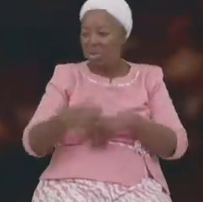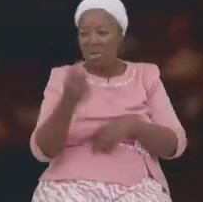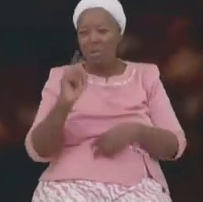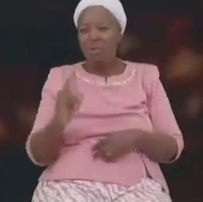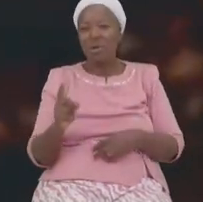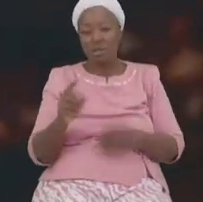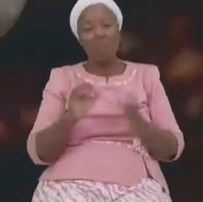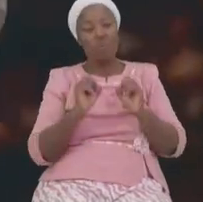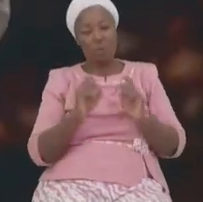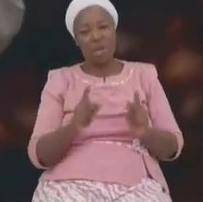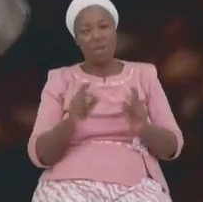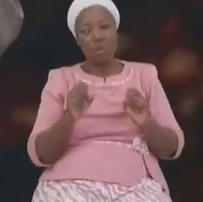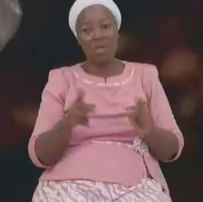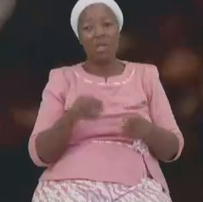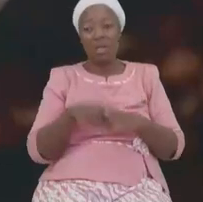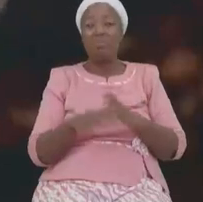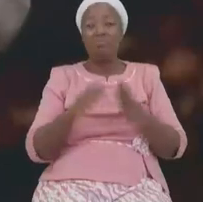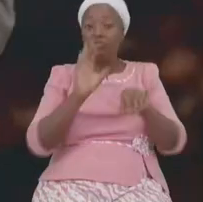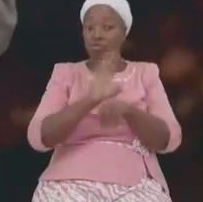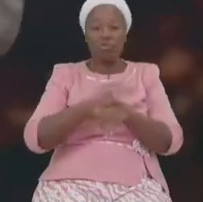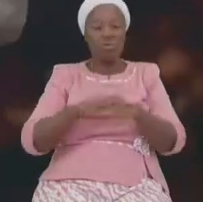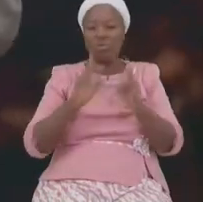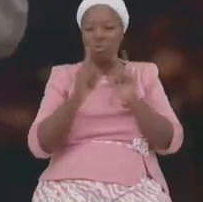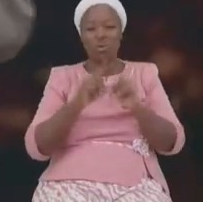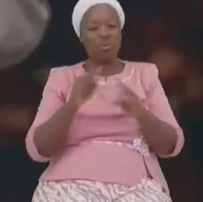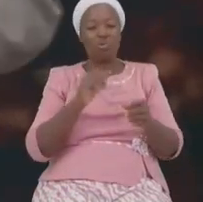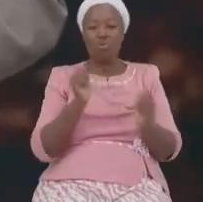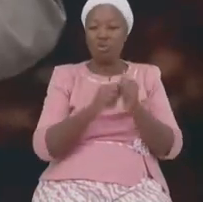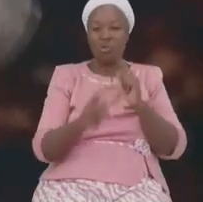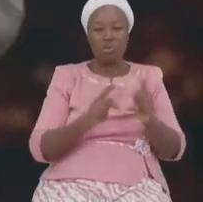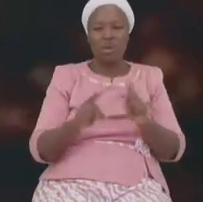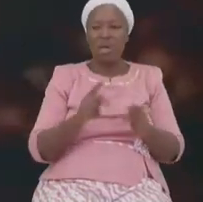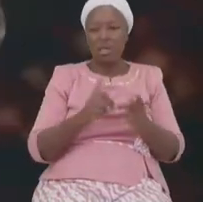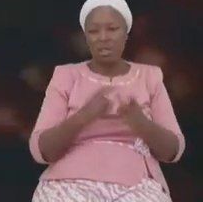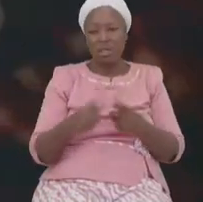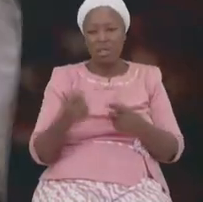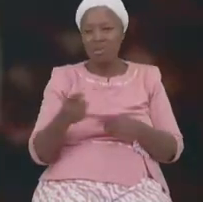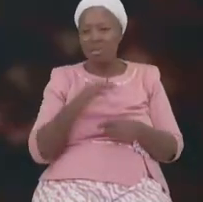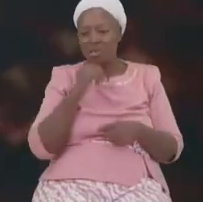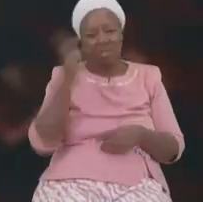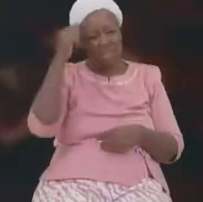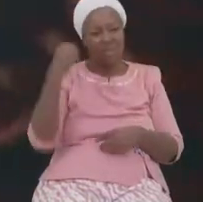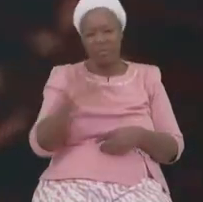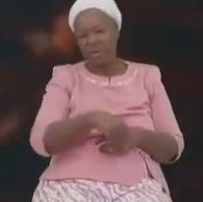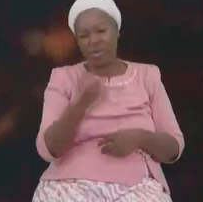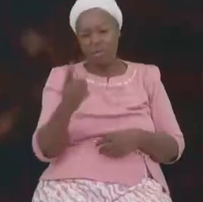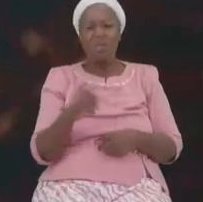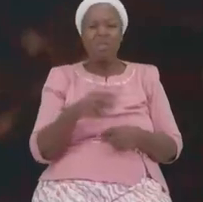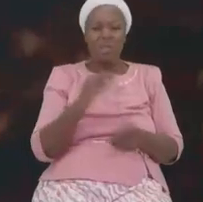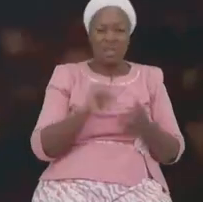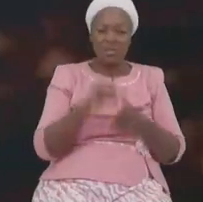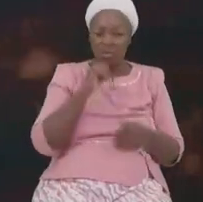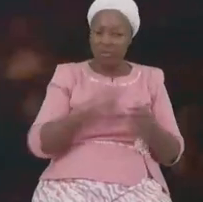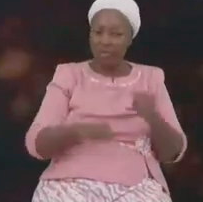bon. Au culte, on ne parle pas avec les gens. Et on ne pense à personne. Là,